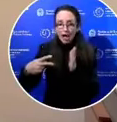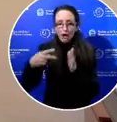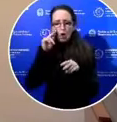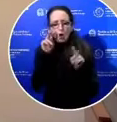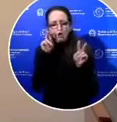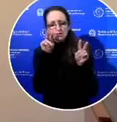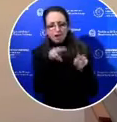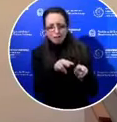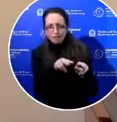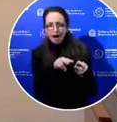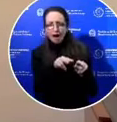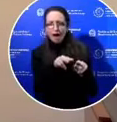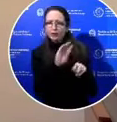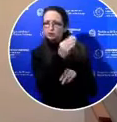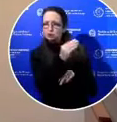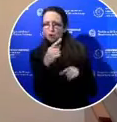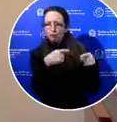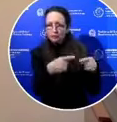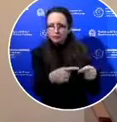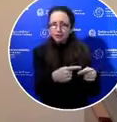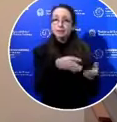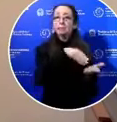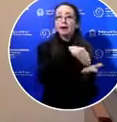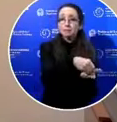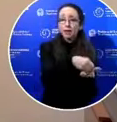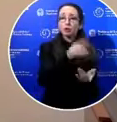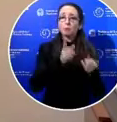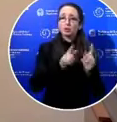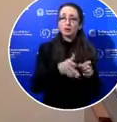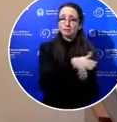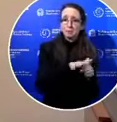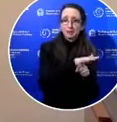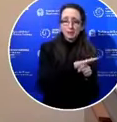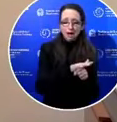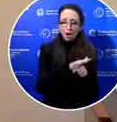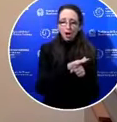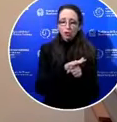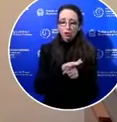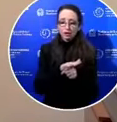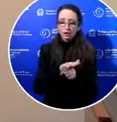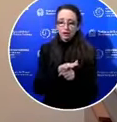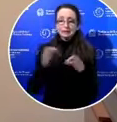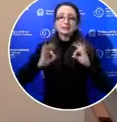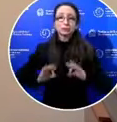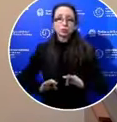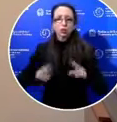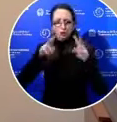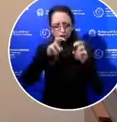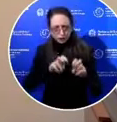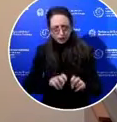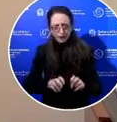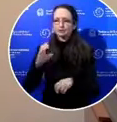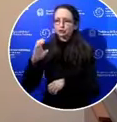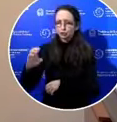giovanili, gestito dal Dipartimento per le politiche della famiglia con l'Istituto di ricerche sulla popolazione e le politiche sociali del